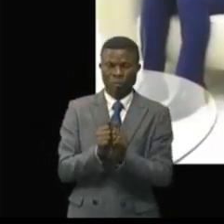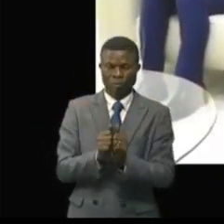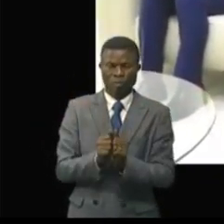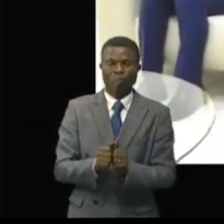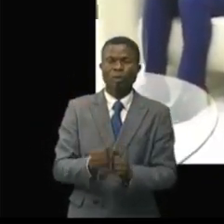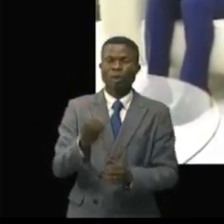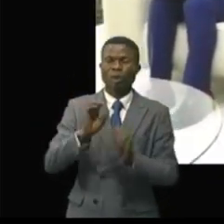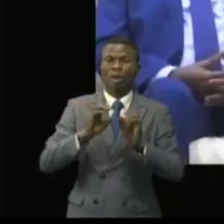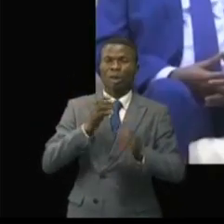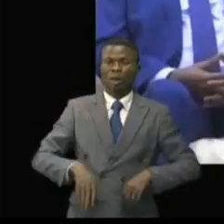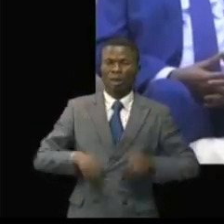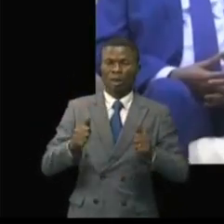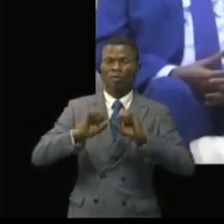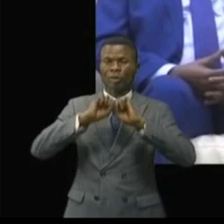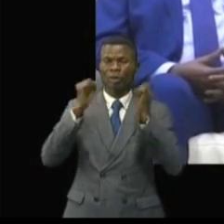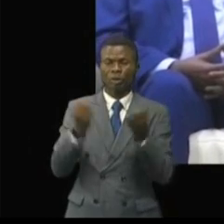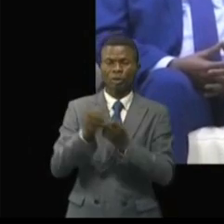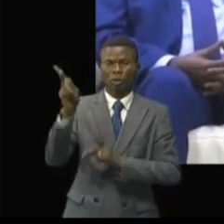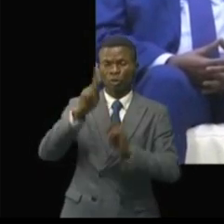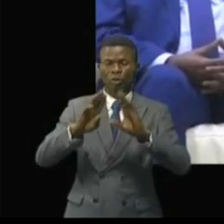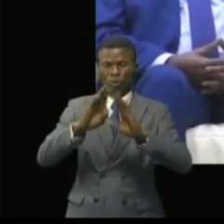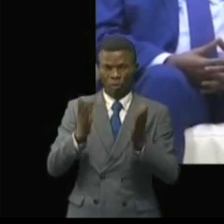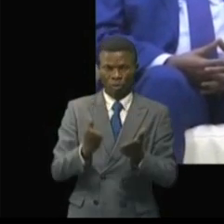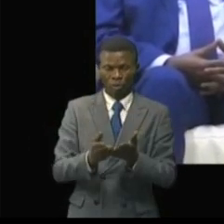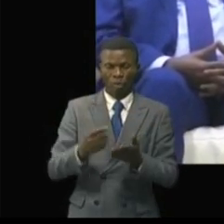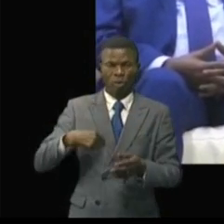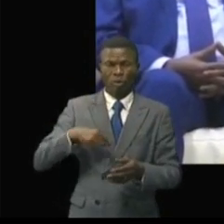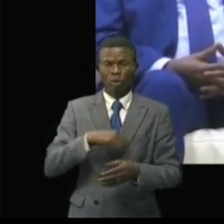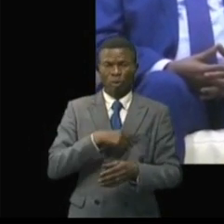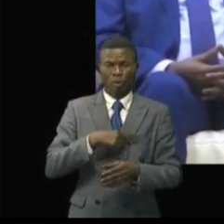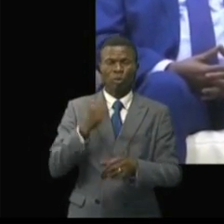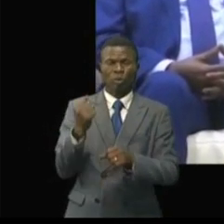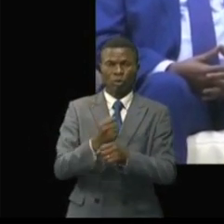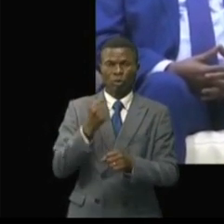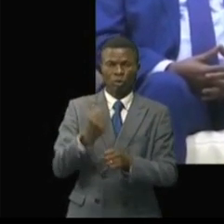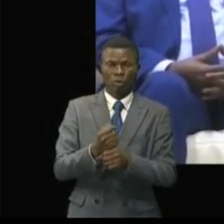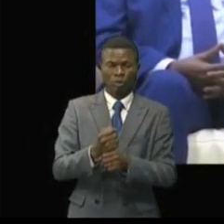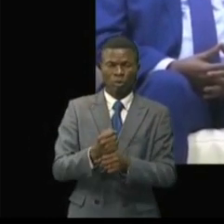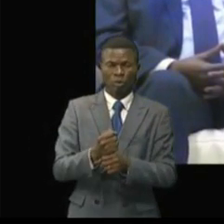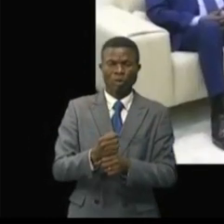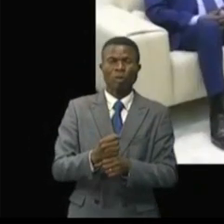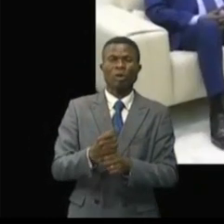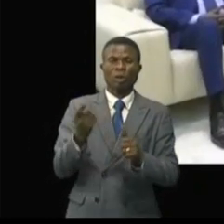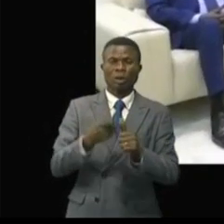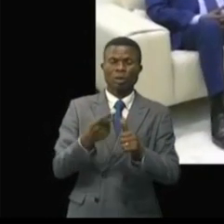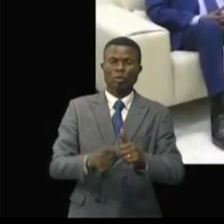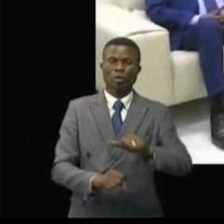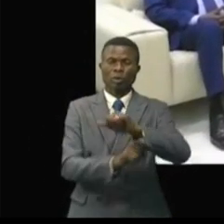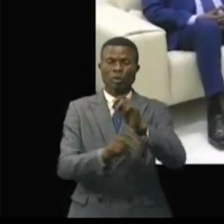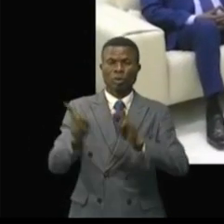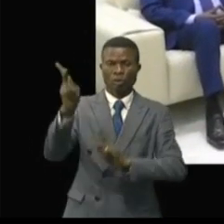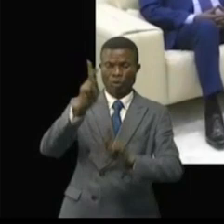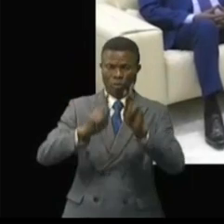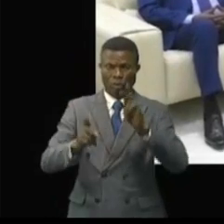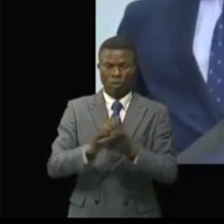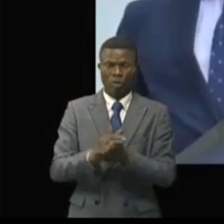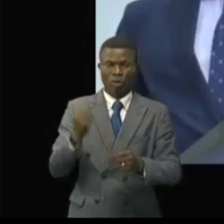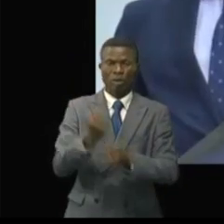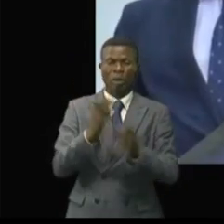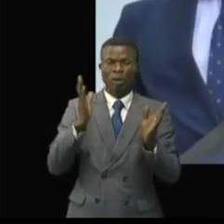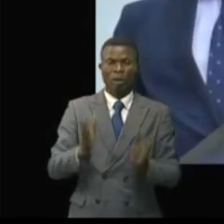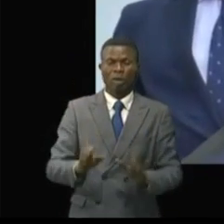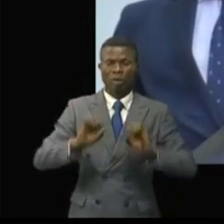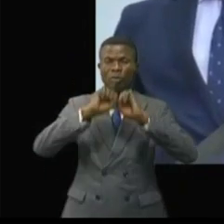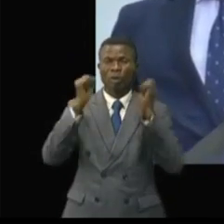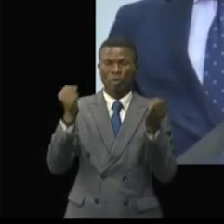ménagère, poursuit Fabien Mouton. Nous évoluons dans la logique du peuple d'abord. L'agent de la SNCC